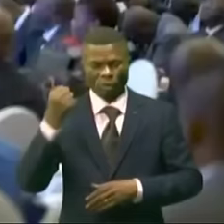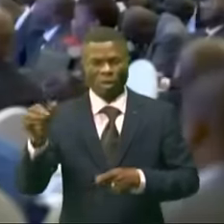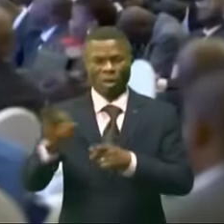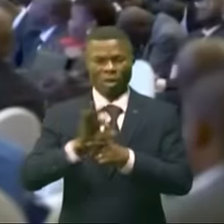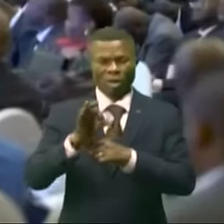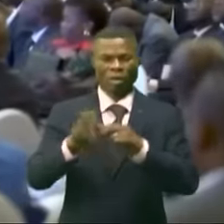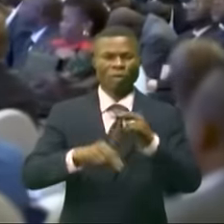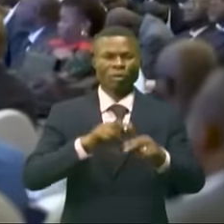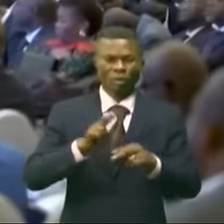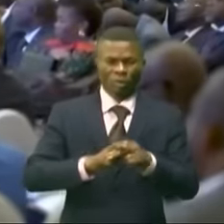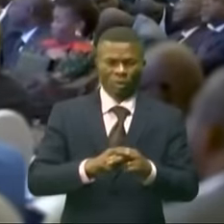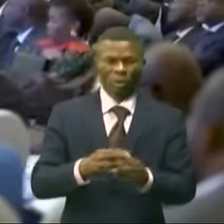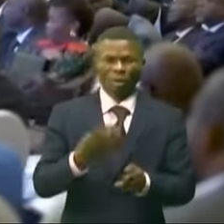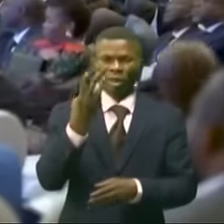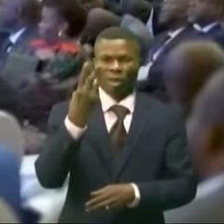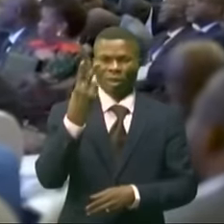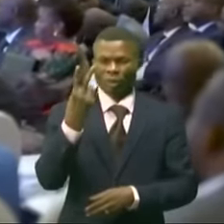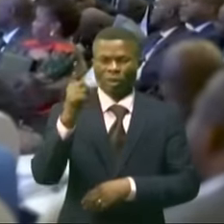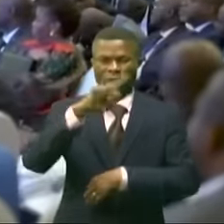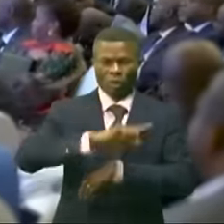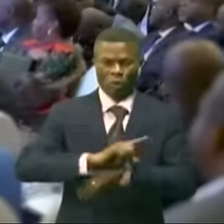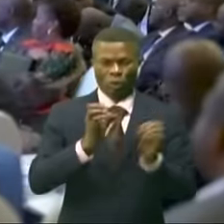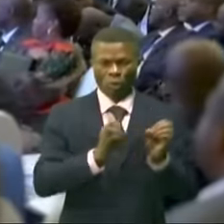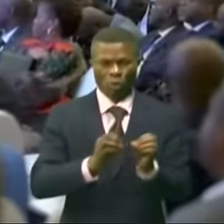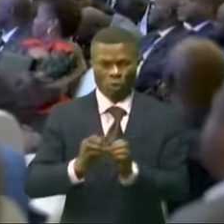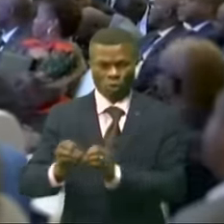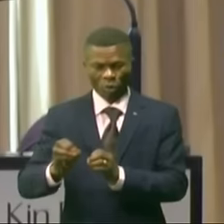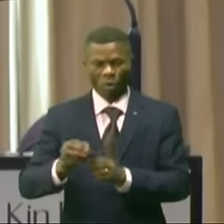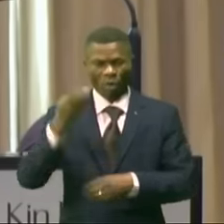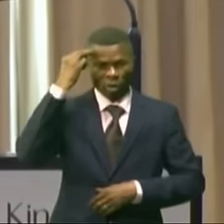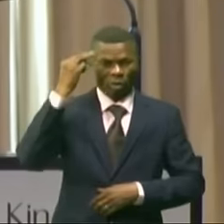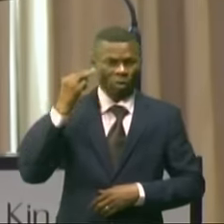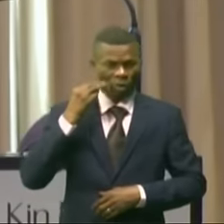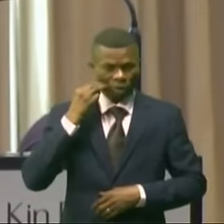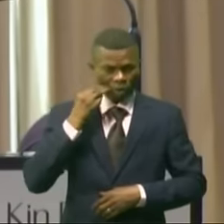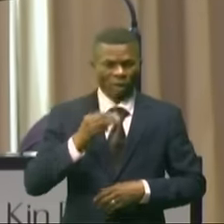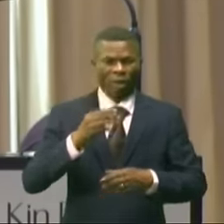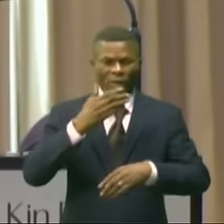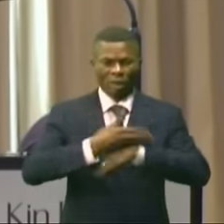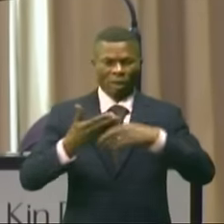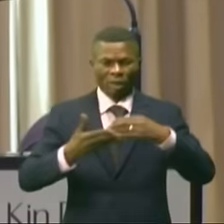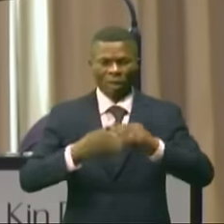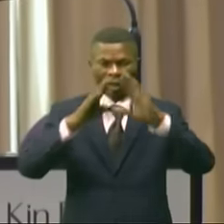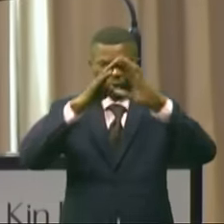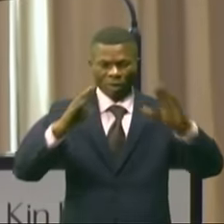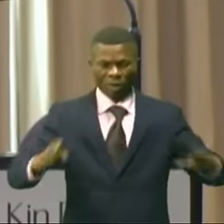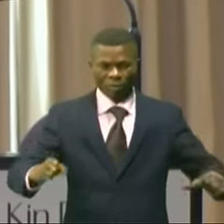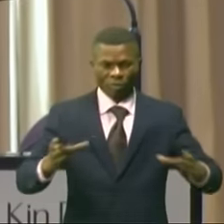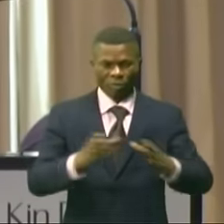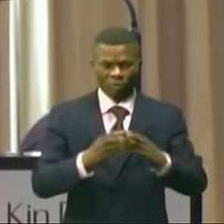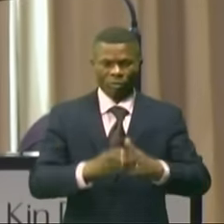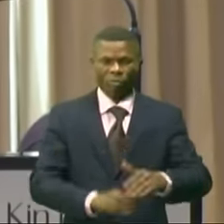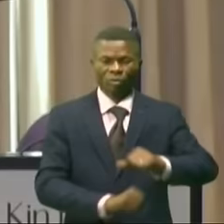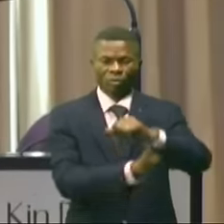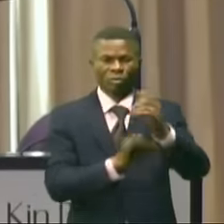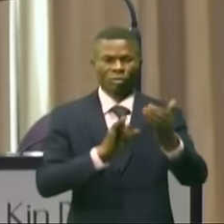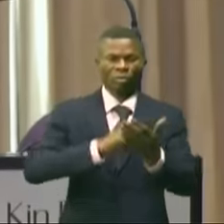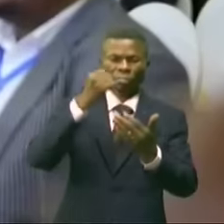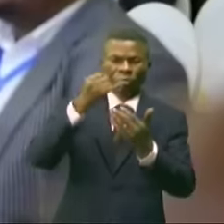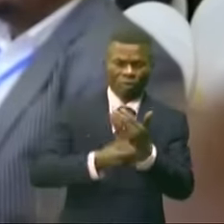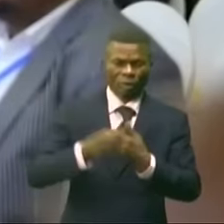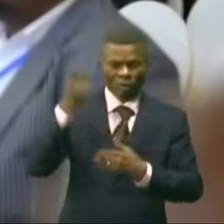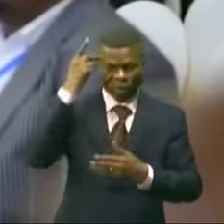nationales de 48 heur sont organisées par le ministère de l'Urbanisme et Habitat avec l'appui du projet Kim